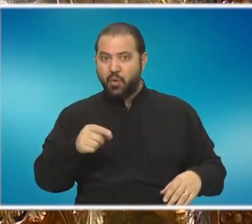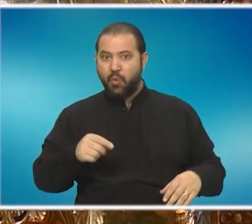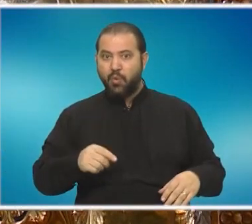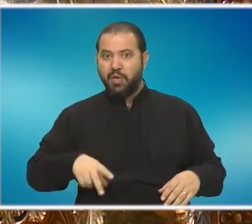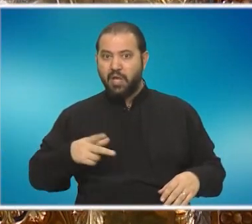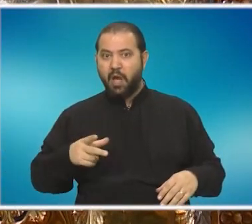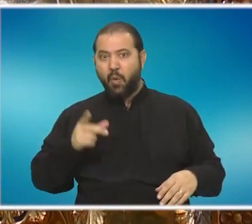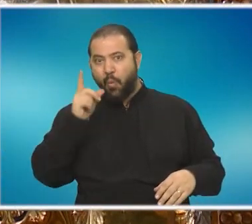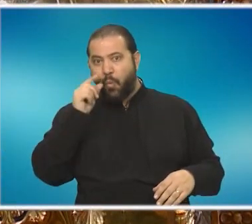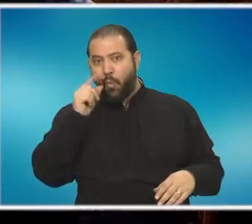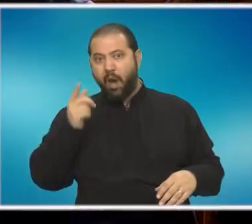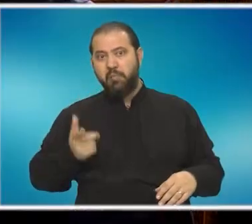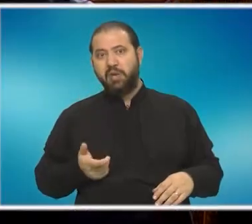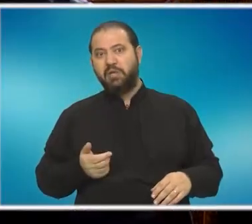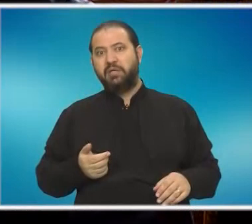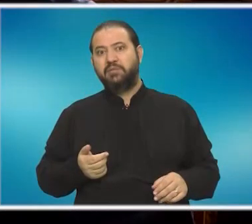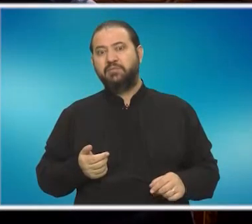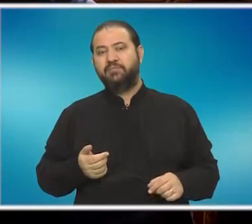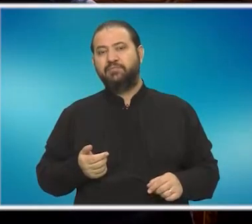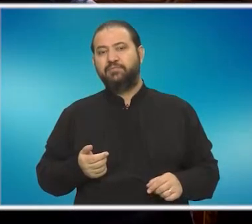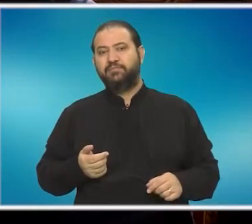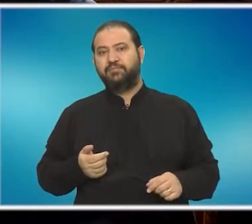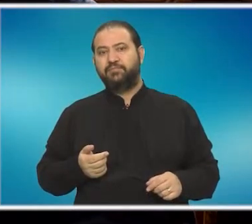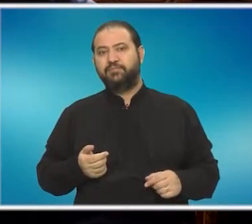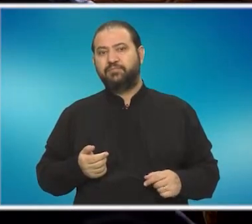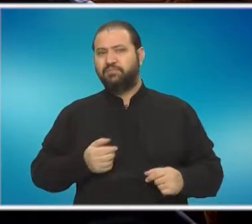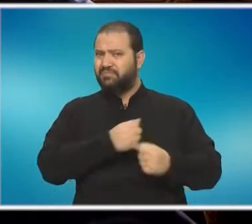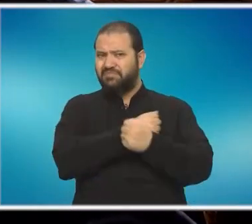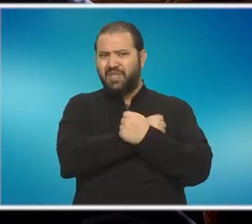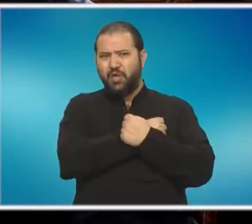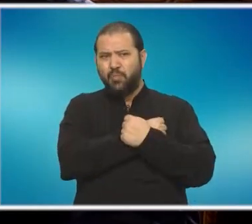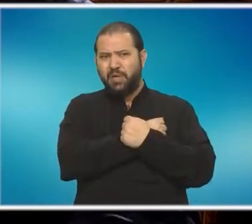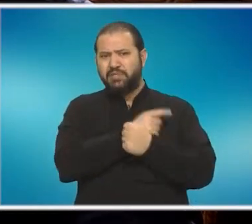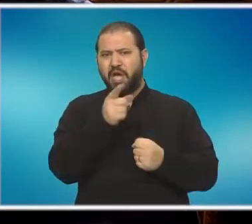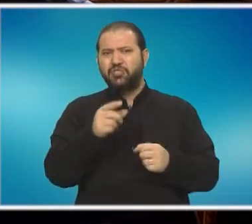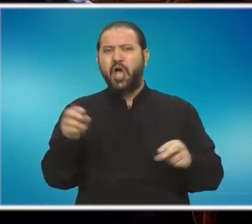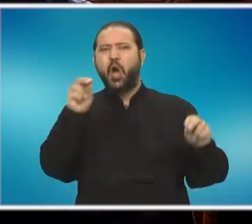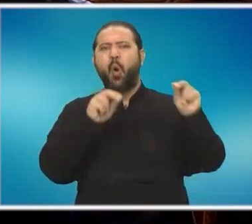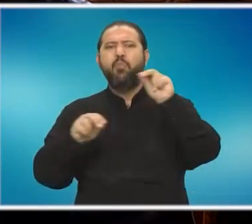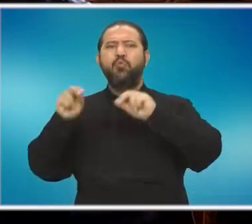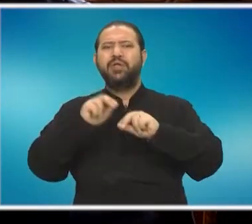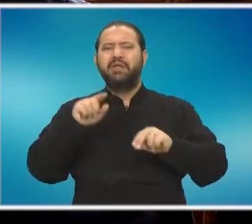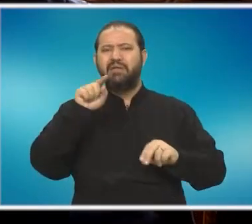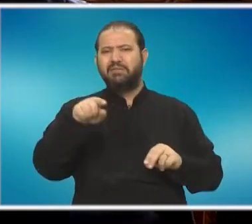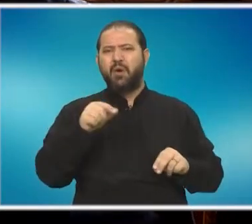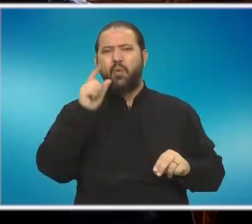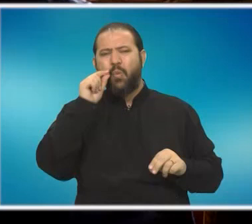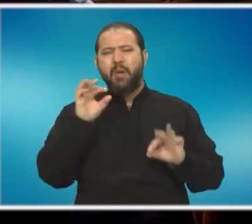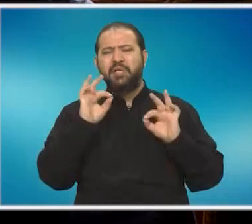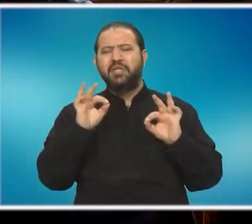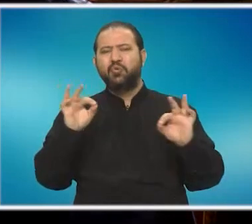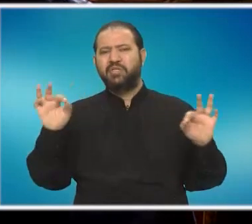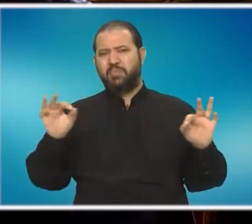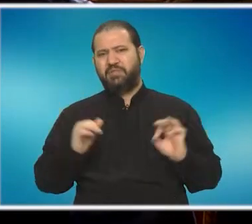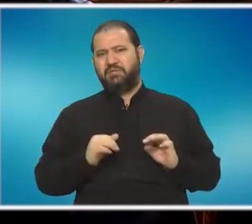oameni, și sunt și acum niște oameni, eu iubesc tare mult pe acea comunitate de acolo, niște oameni deosebiți,